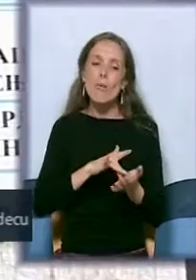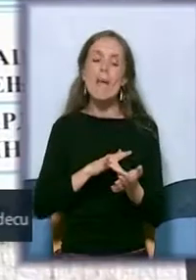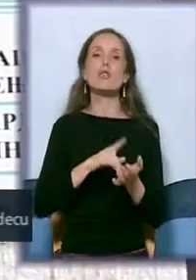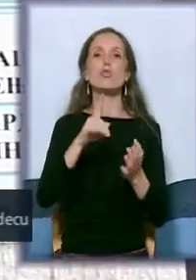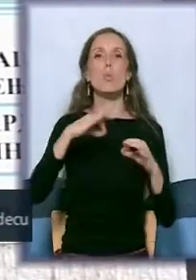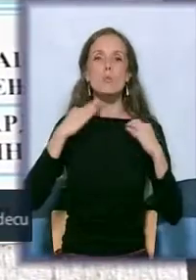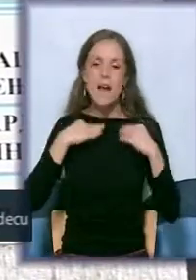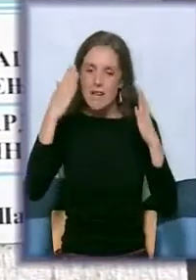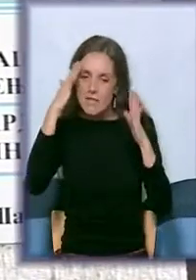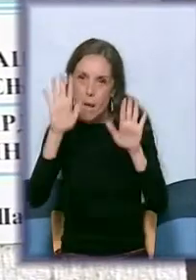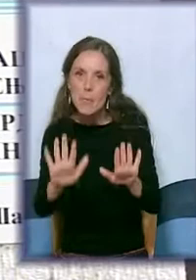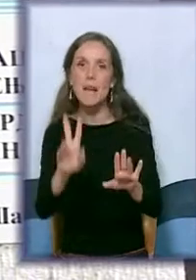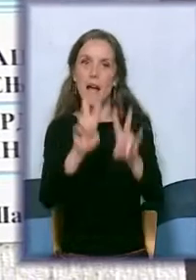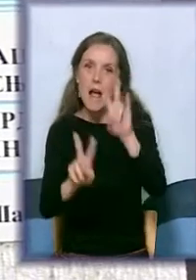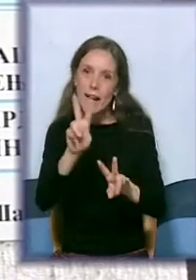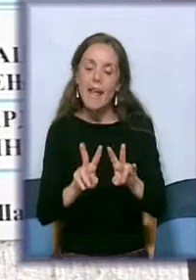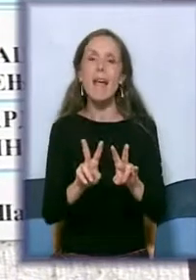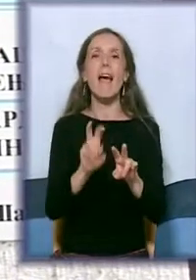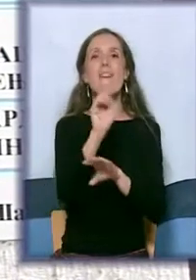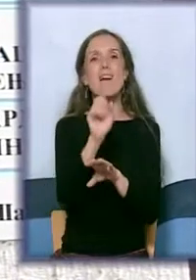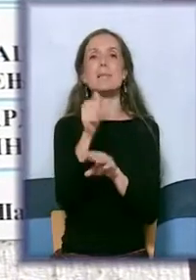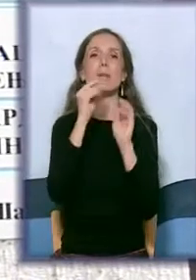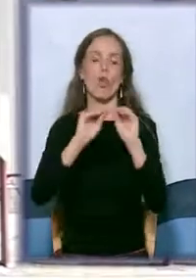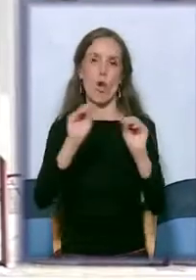zaštitu, brigu, negu, vaspitno-obrazovni rad.